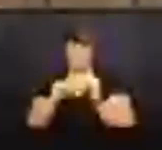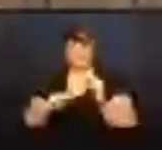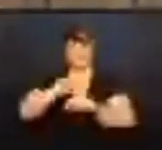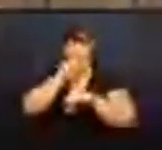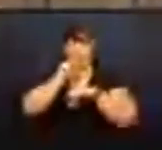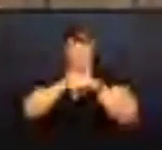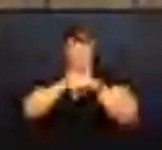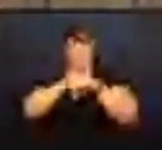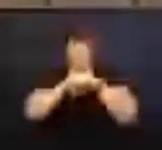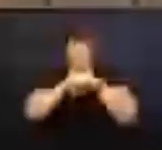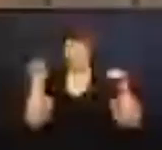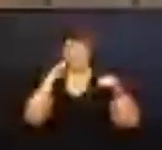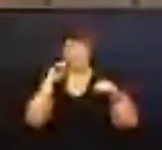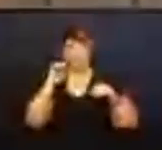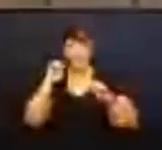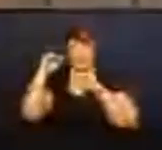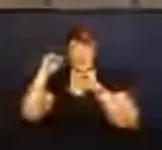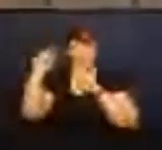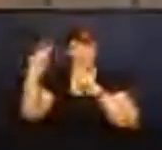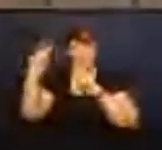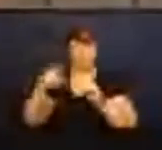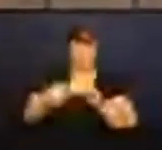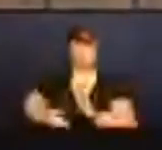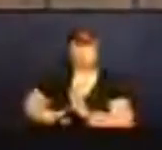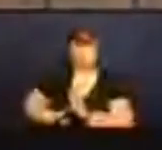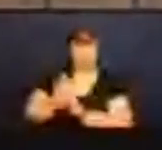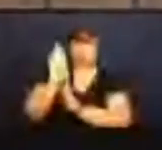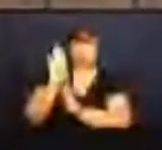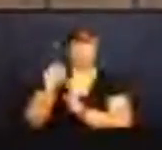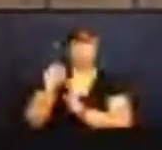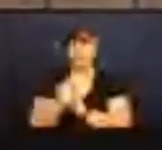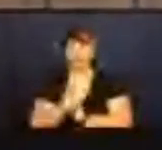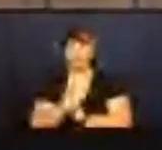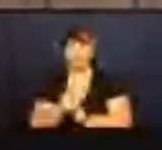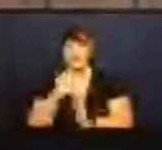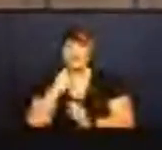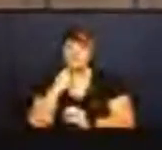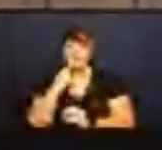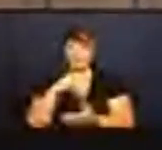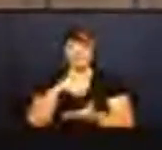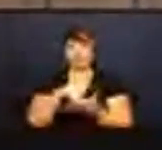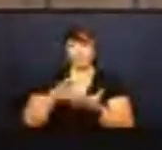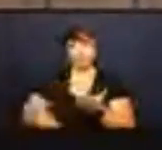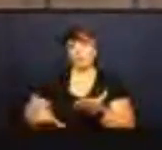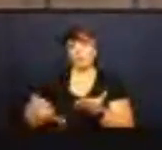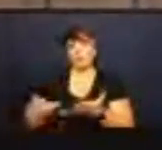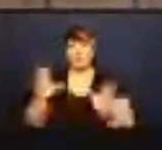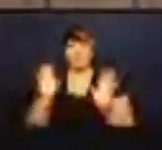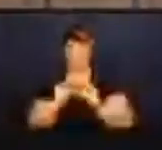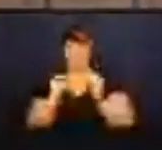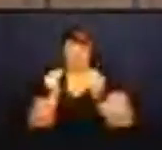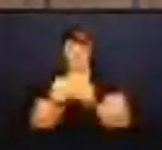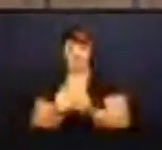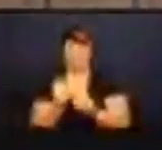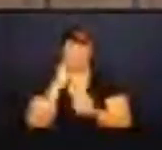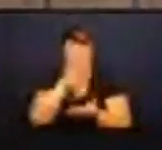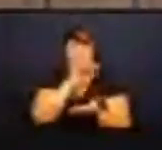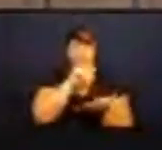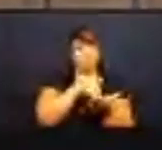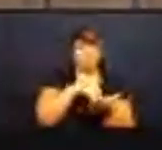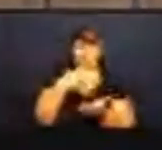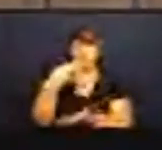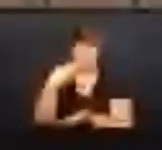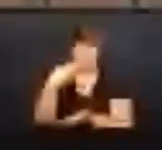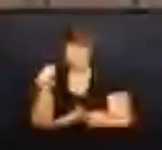Educators Rising. Educators Rising ni shirika lisilo la kiserikali la wanafunzi wa shule za kati na za upili ambao